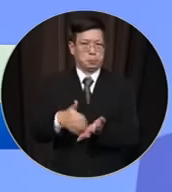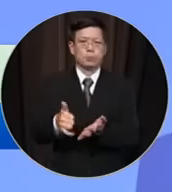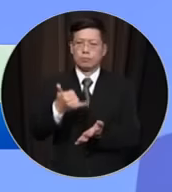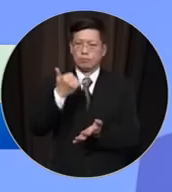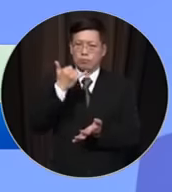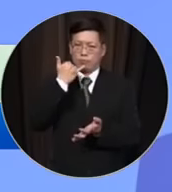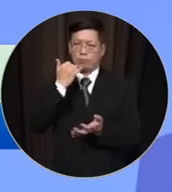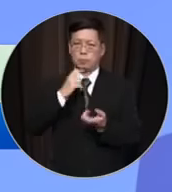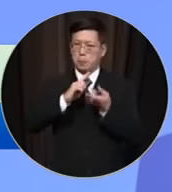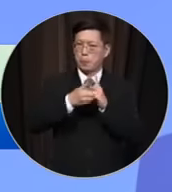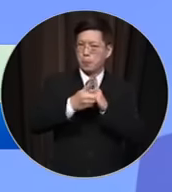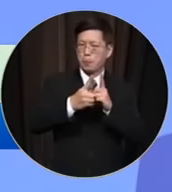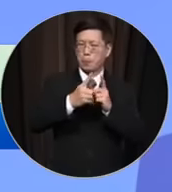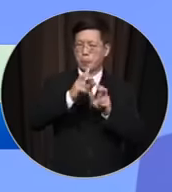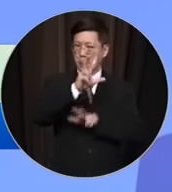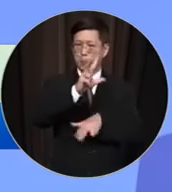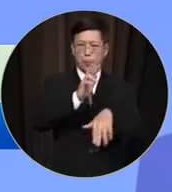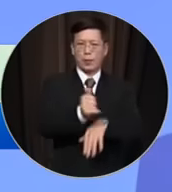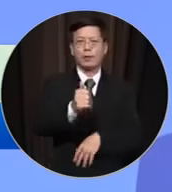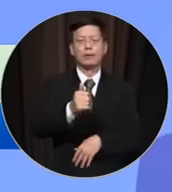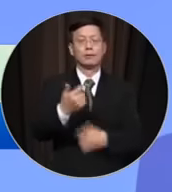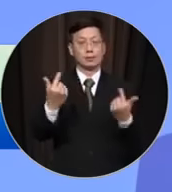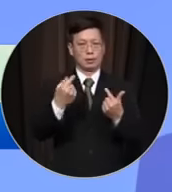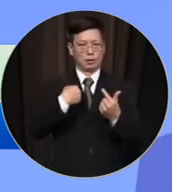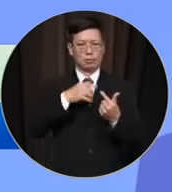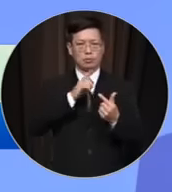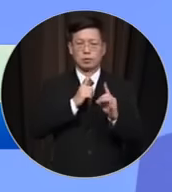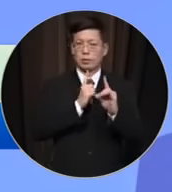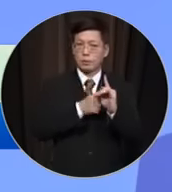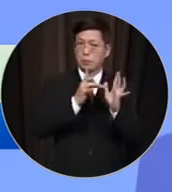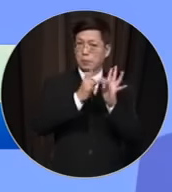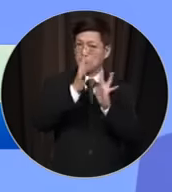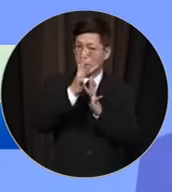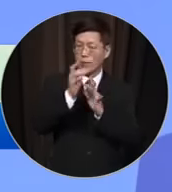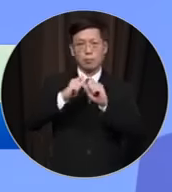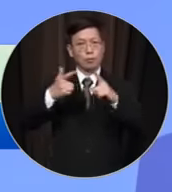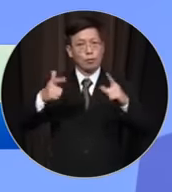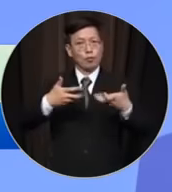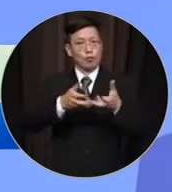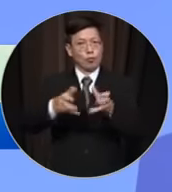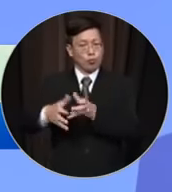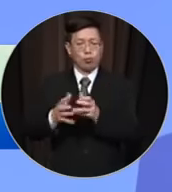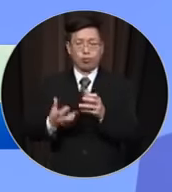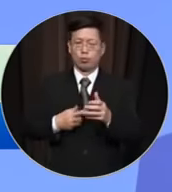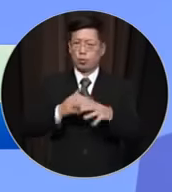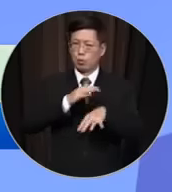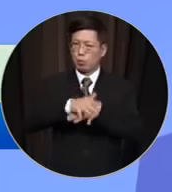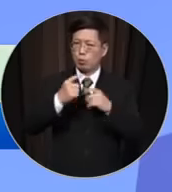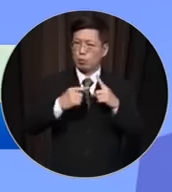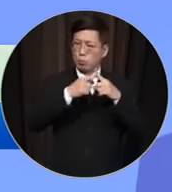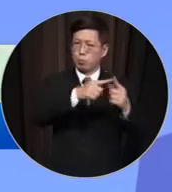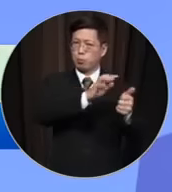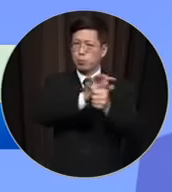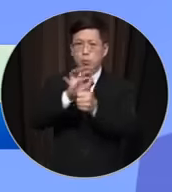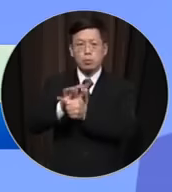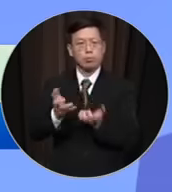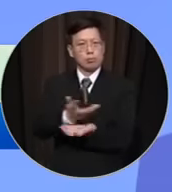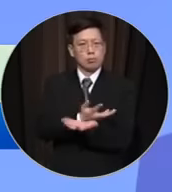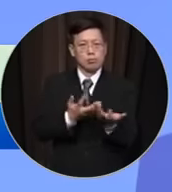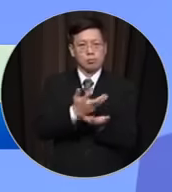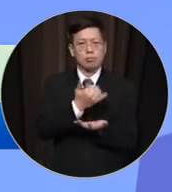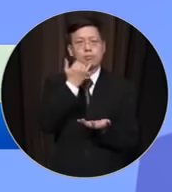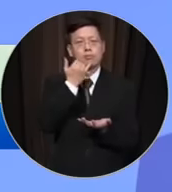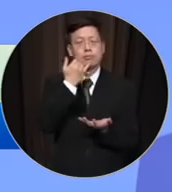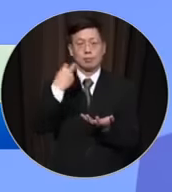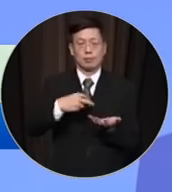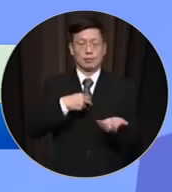石成金。我们的宗教很多的人道的助援宗教的交流，以及